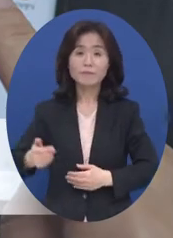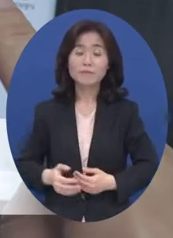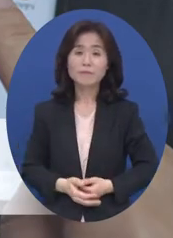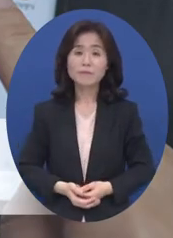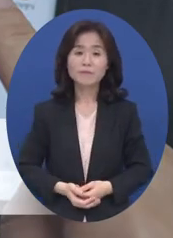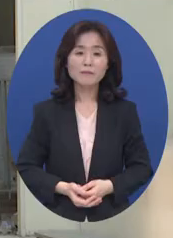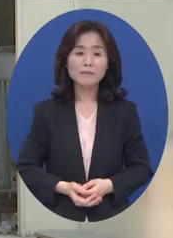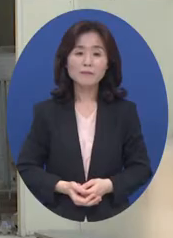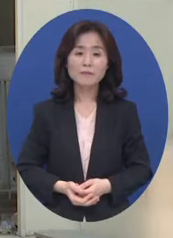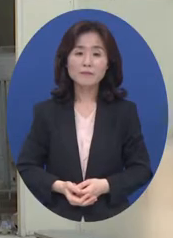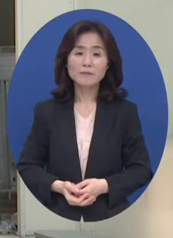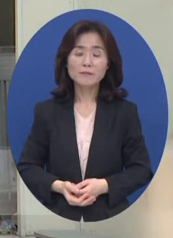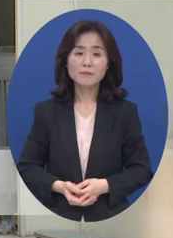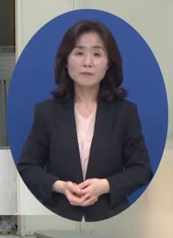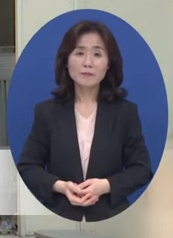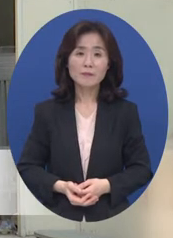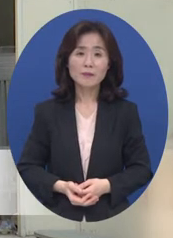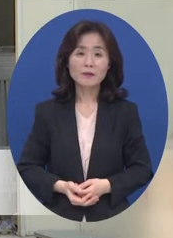기자입니다.